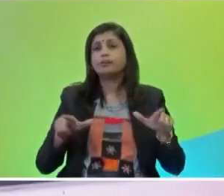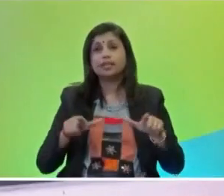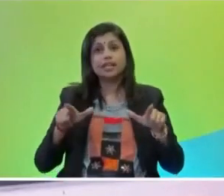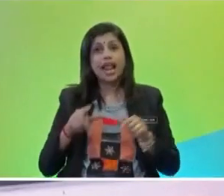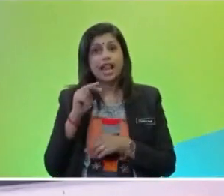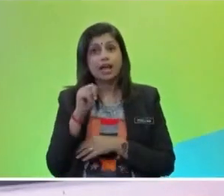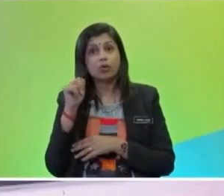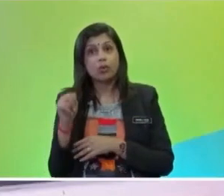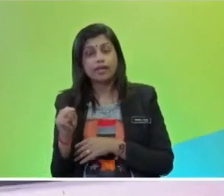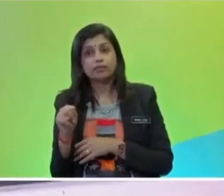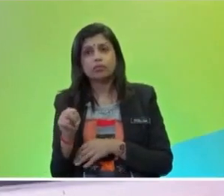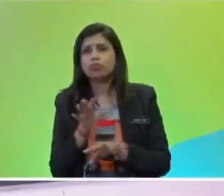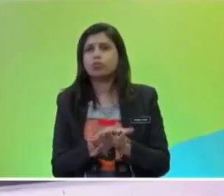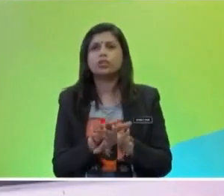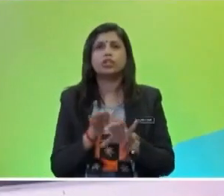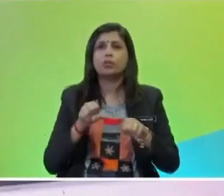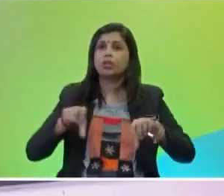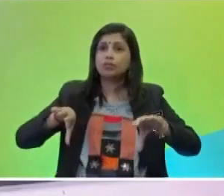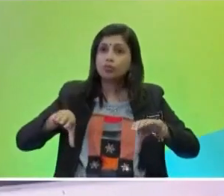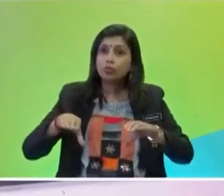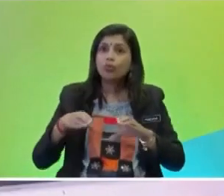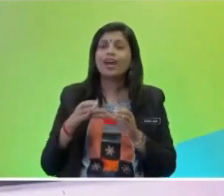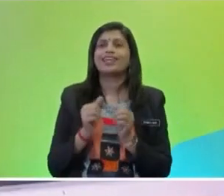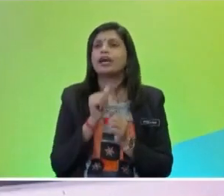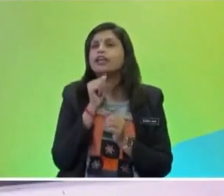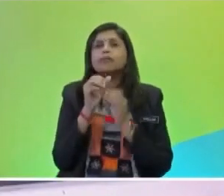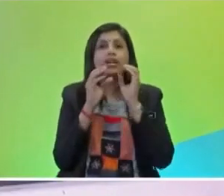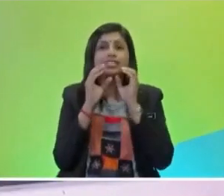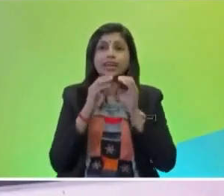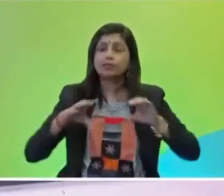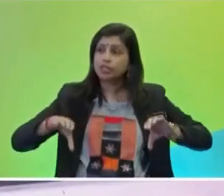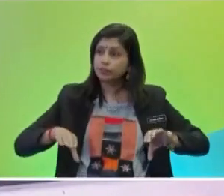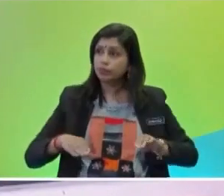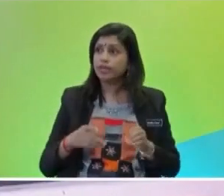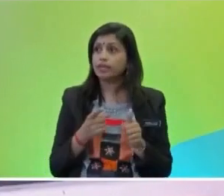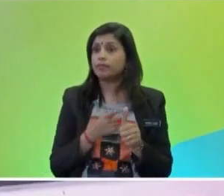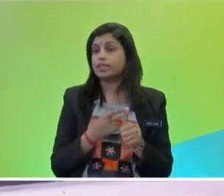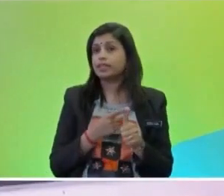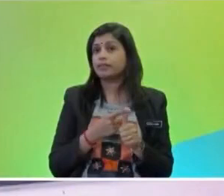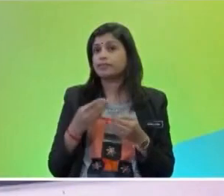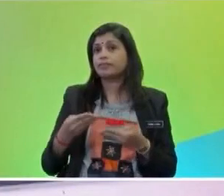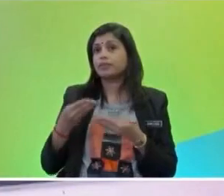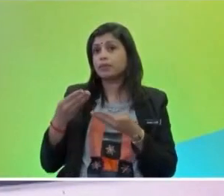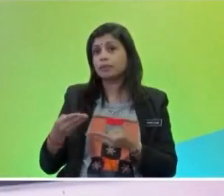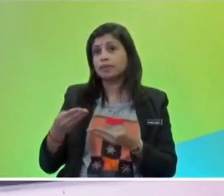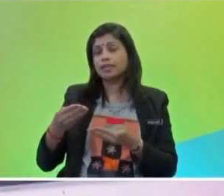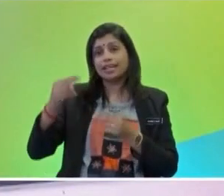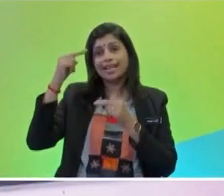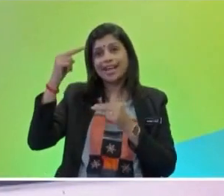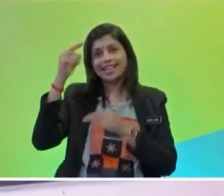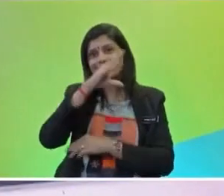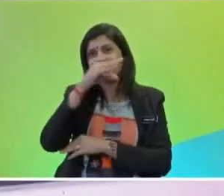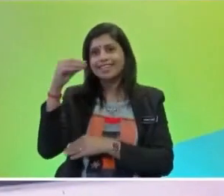untuk menunjukkan tanda terima kasih kita? Okey. Yang pertama, apa dia? Chong? Memberikan hadiah dan kad. Ya,